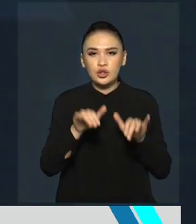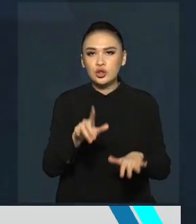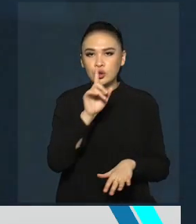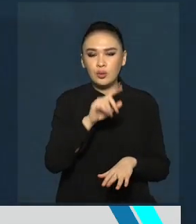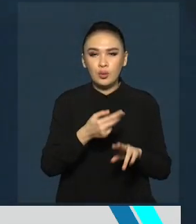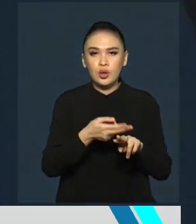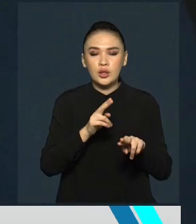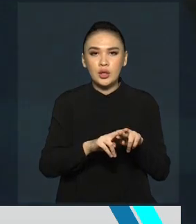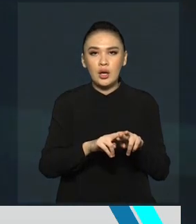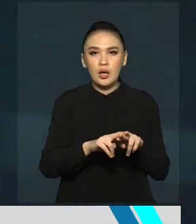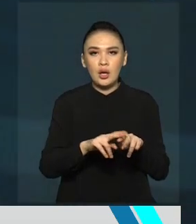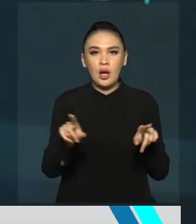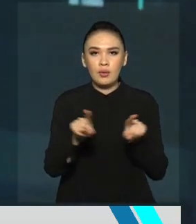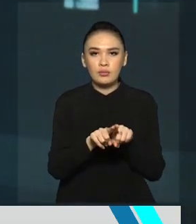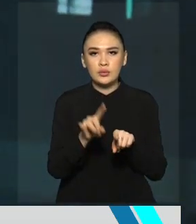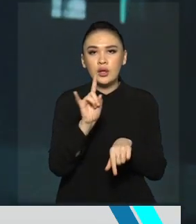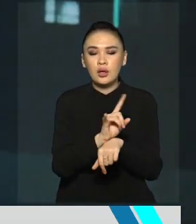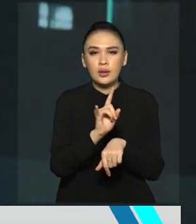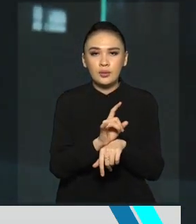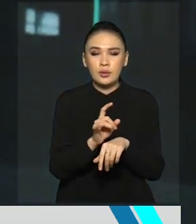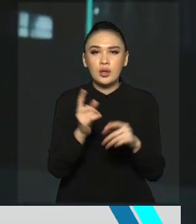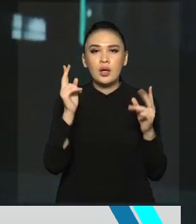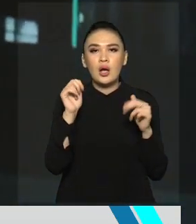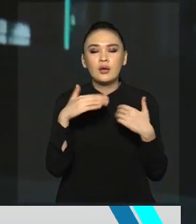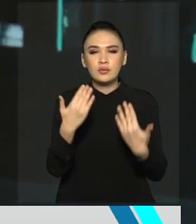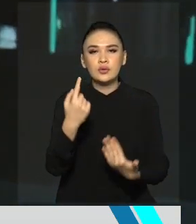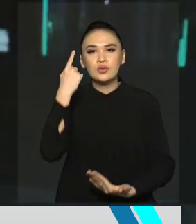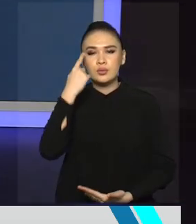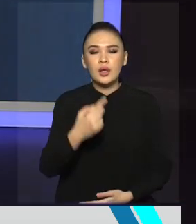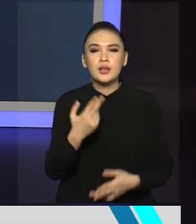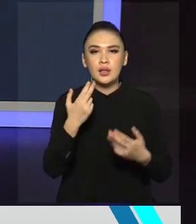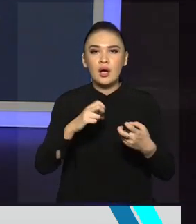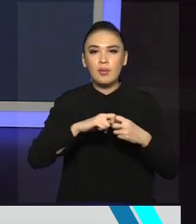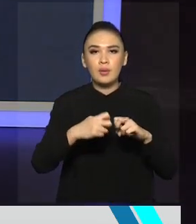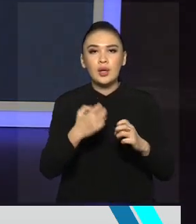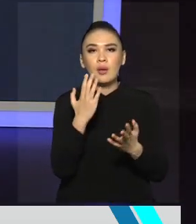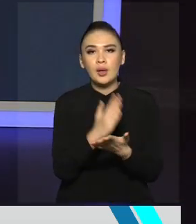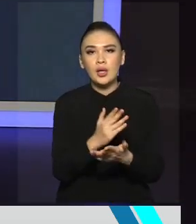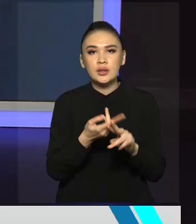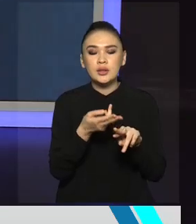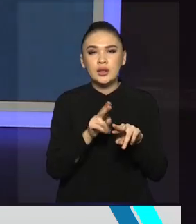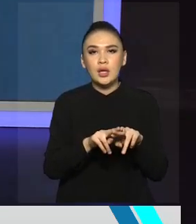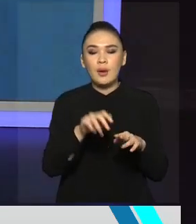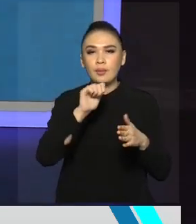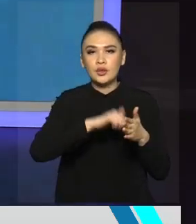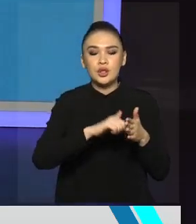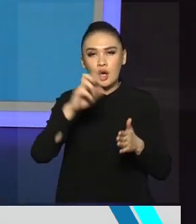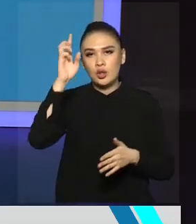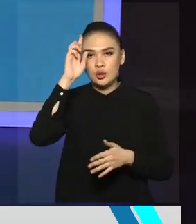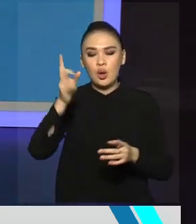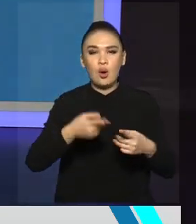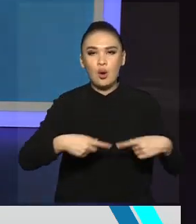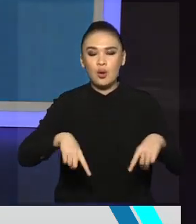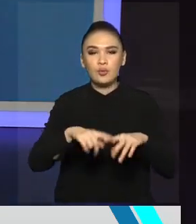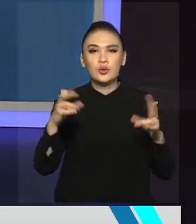шын мәнінде көз бояушылық емес пе, қалай ойлайсыз? Бұндай мәселе бар. Себебі мемлекеттік қоғам талап